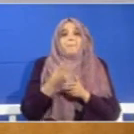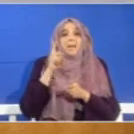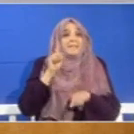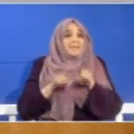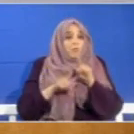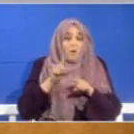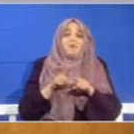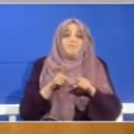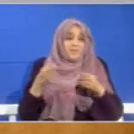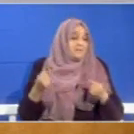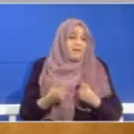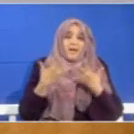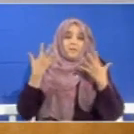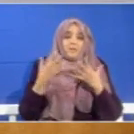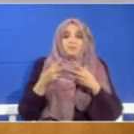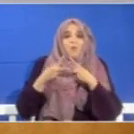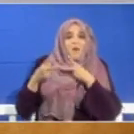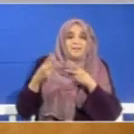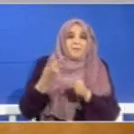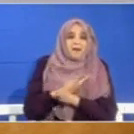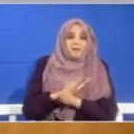الانسان يقع مع جار السوء،